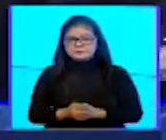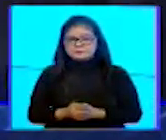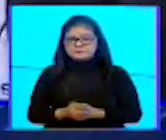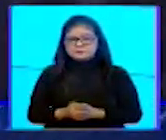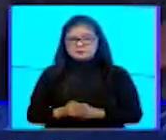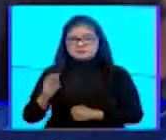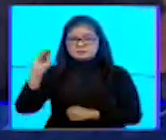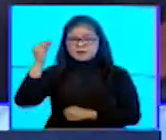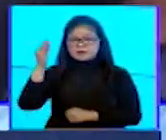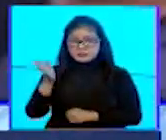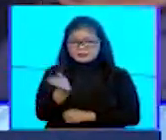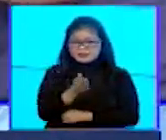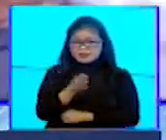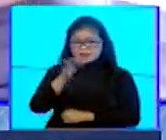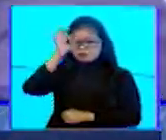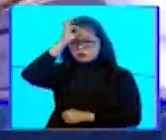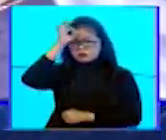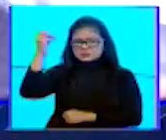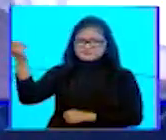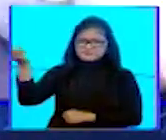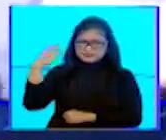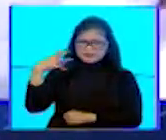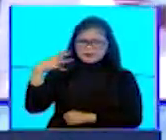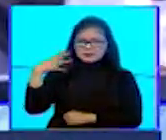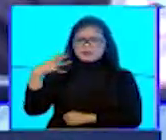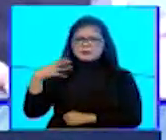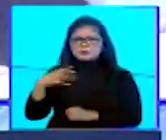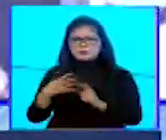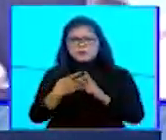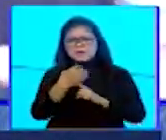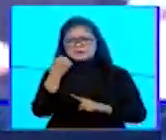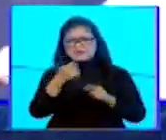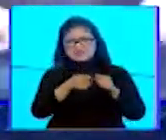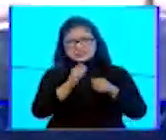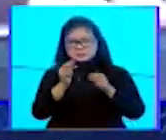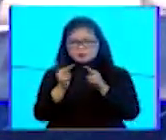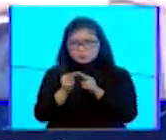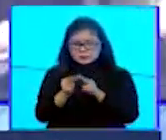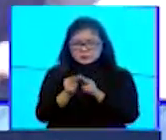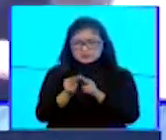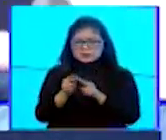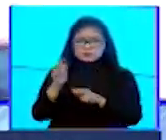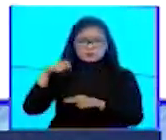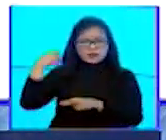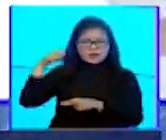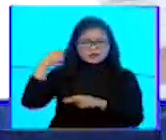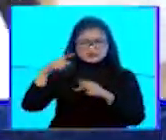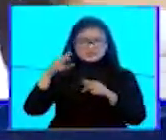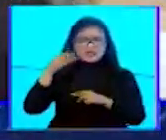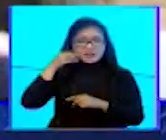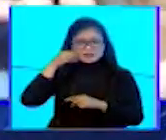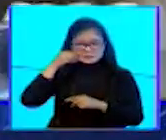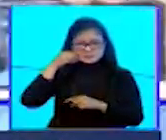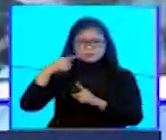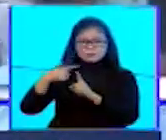AKBP Ronaldo Maradona Siregar, mengatakan bahwa hasil tes urin dari Anji sendiri adalah positif